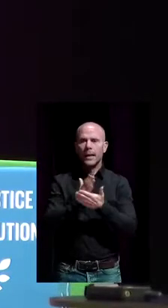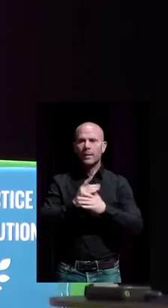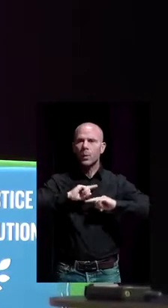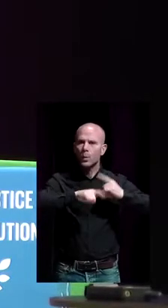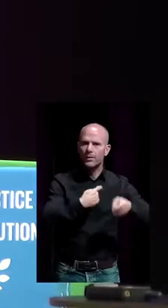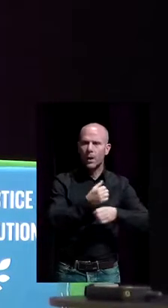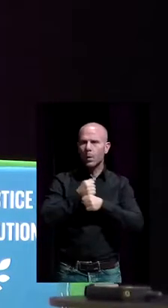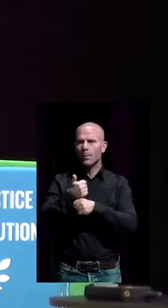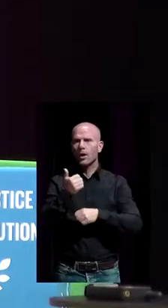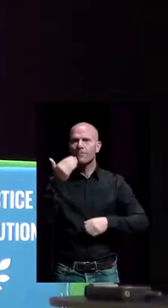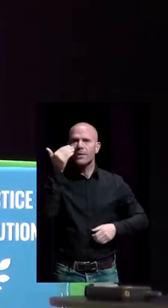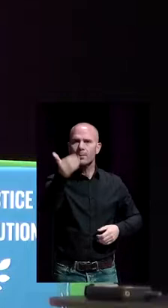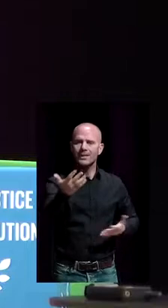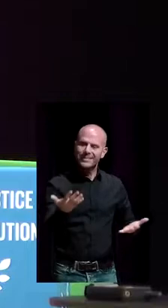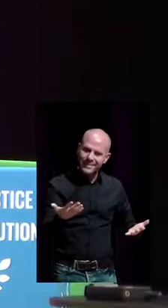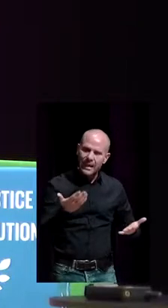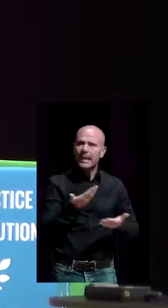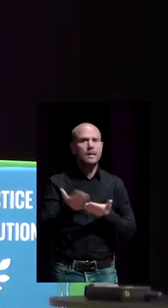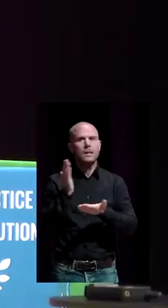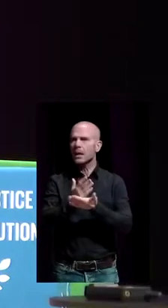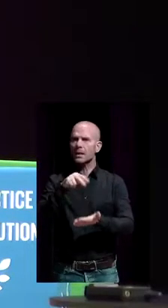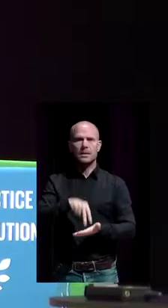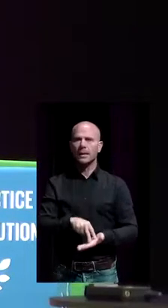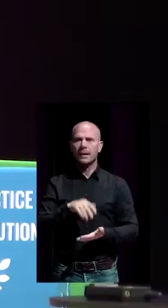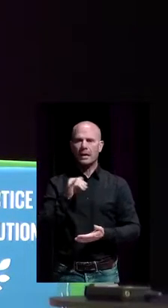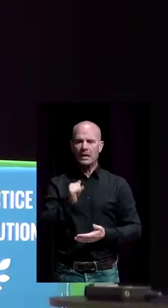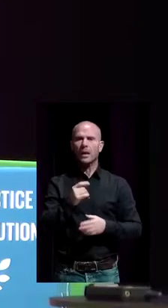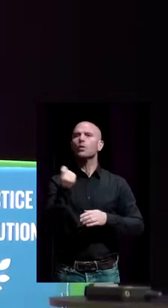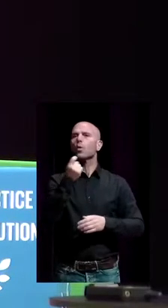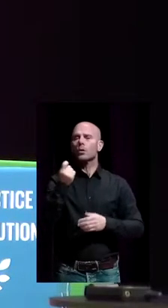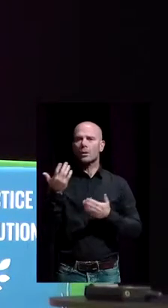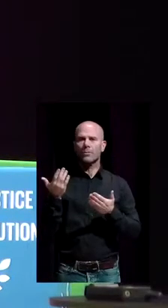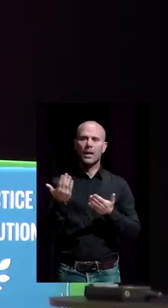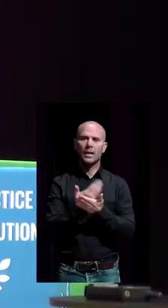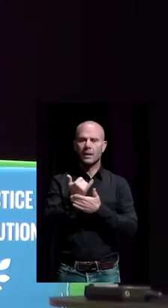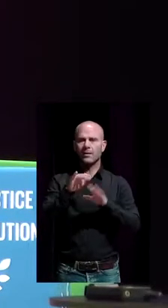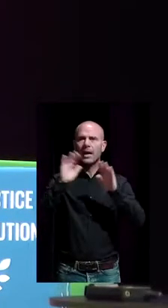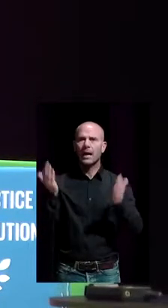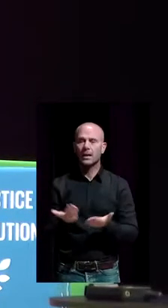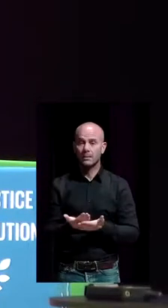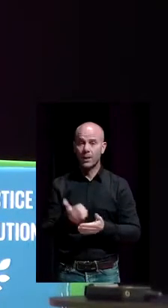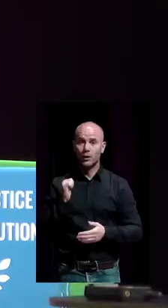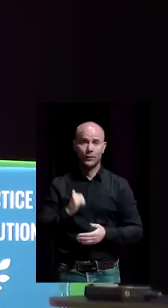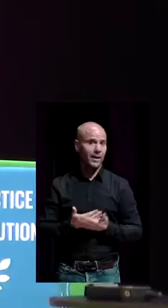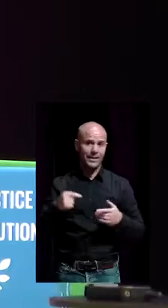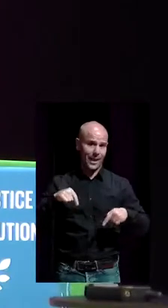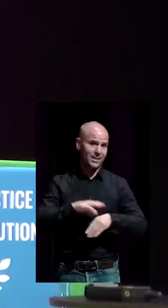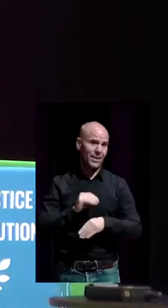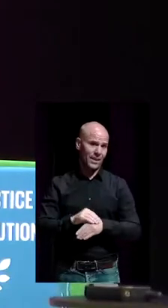och en hållbar framtid inte är säkerställd i något av världens länder. Tyvärr inte heller här i